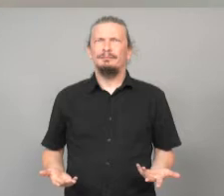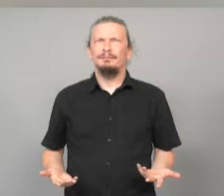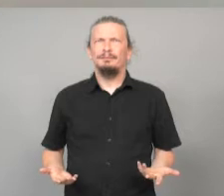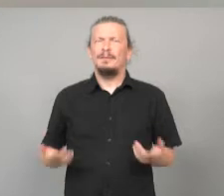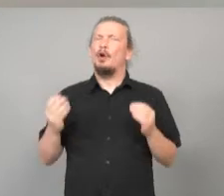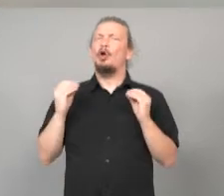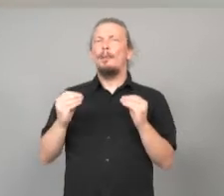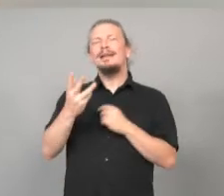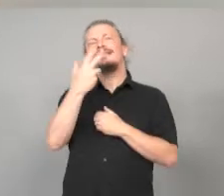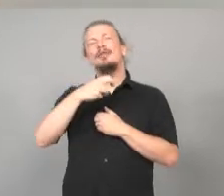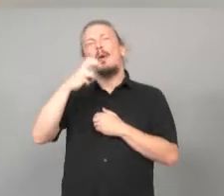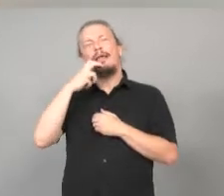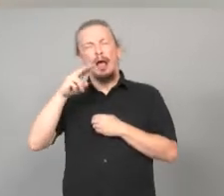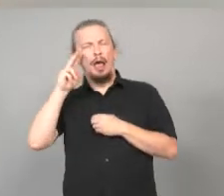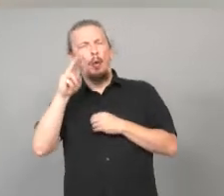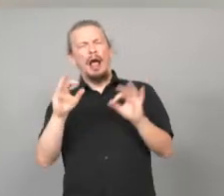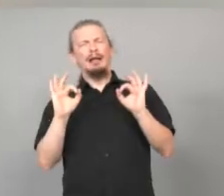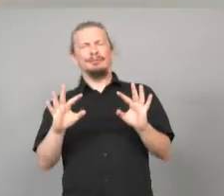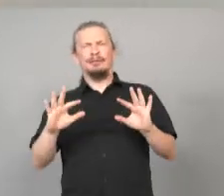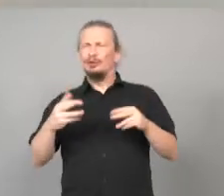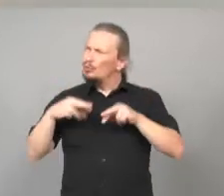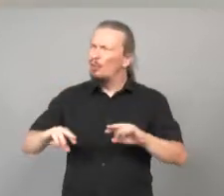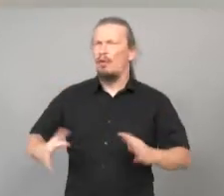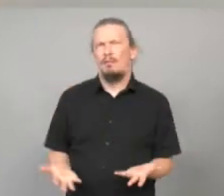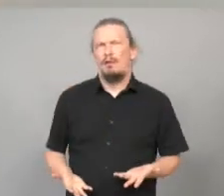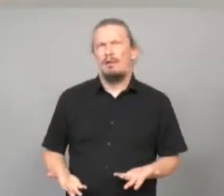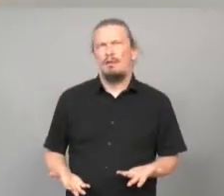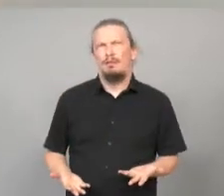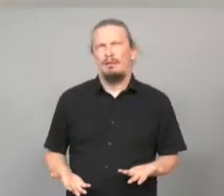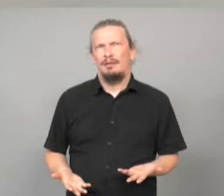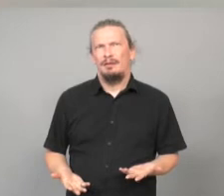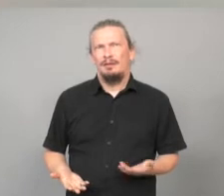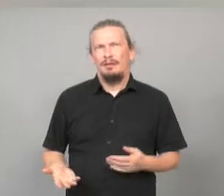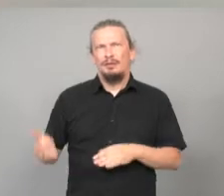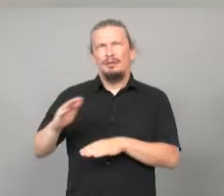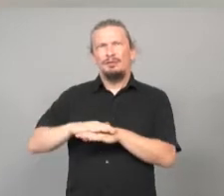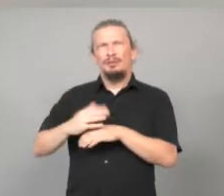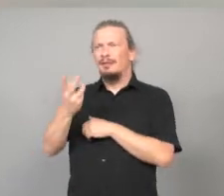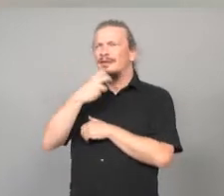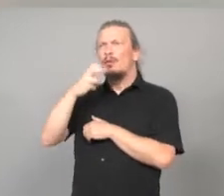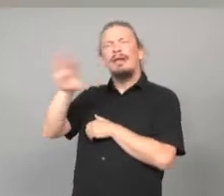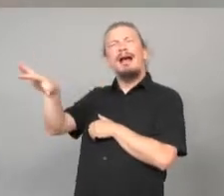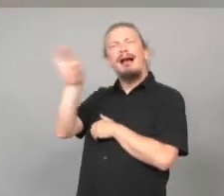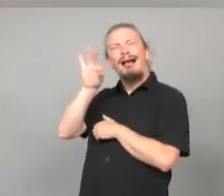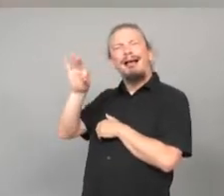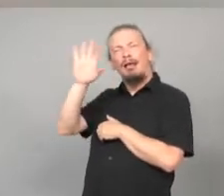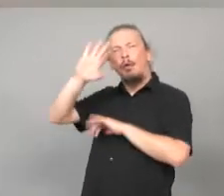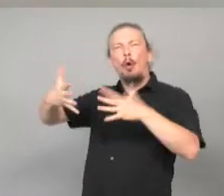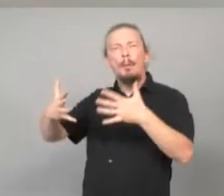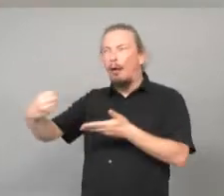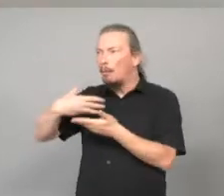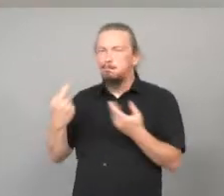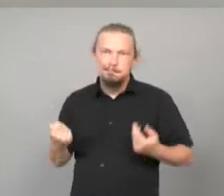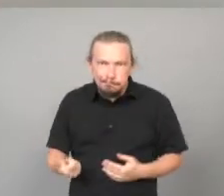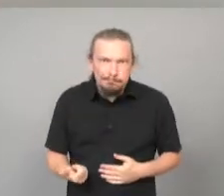le regard citoyen quand de la même manière, nous n'avons que peu d'indications sur leur désignation? Et comment garantir